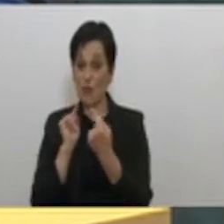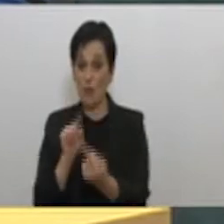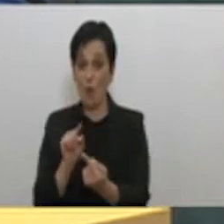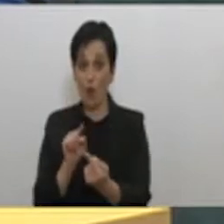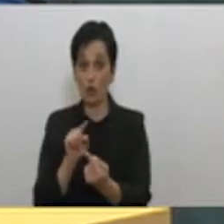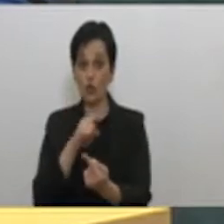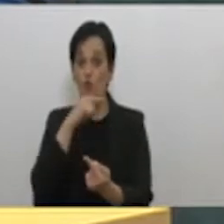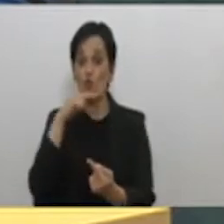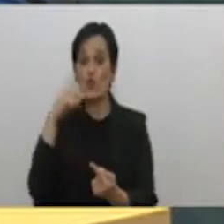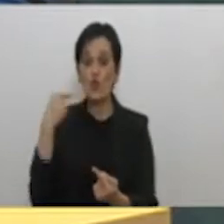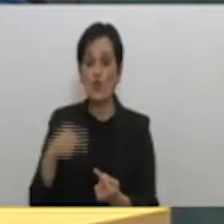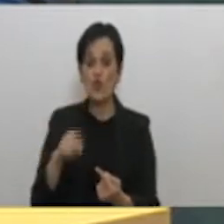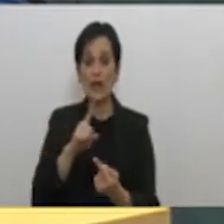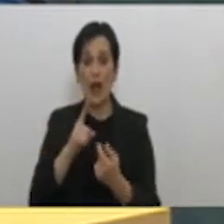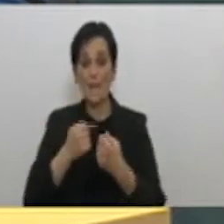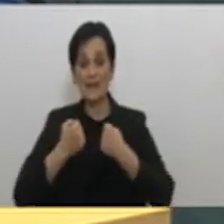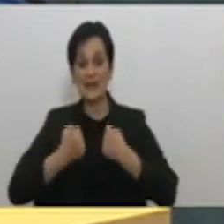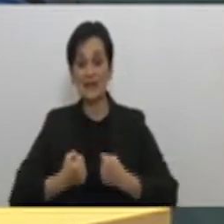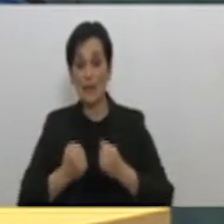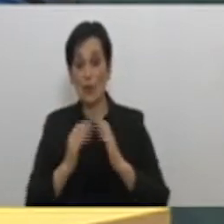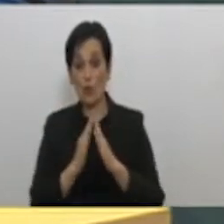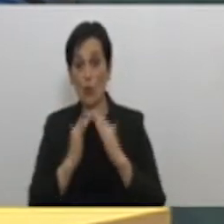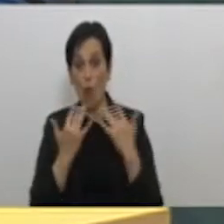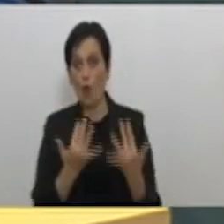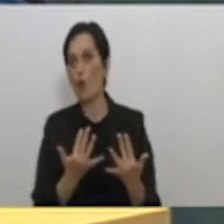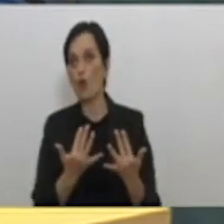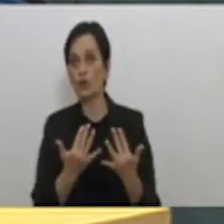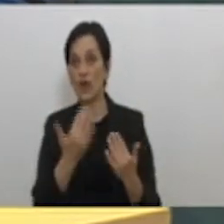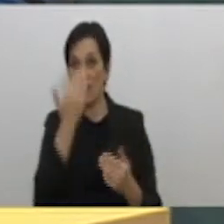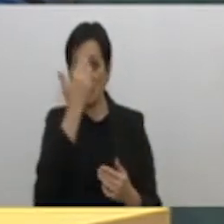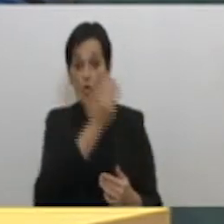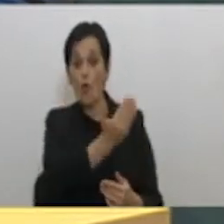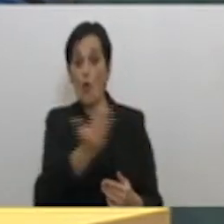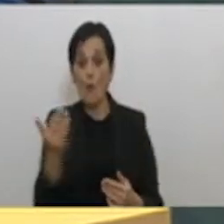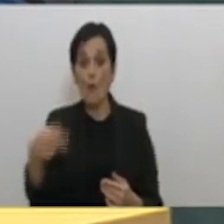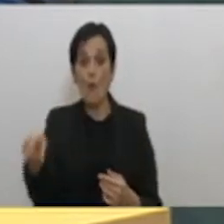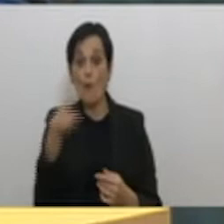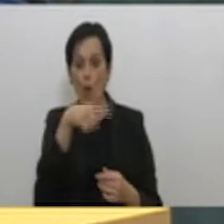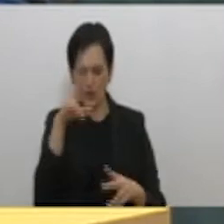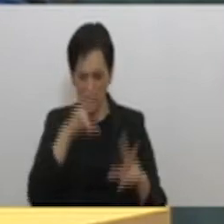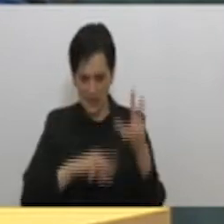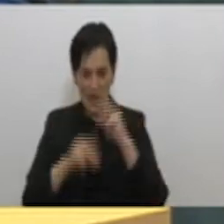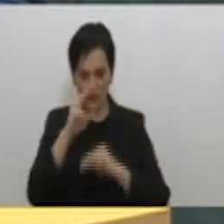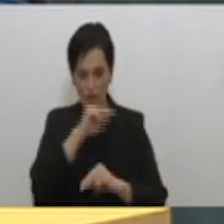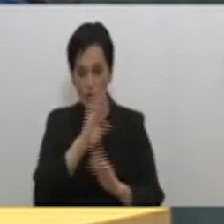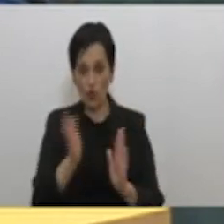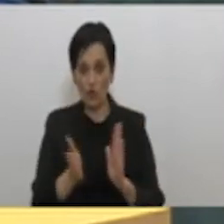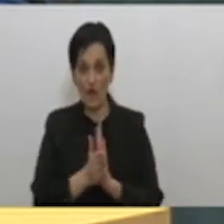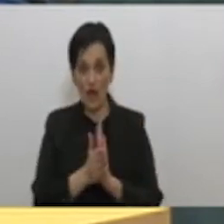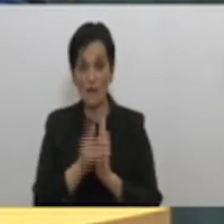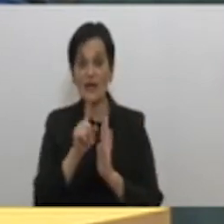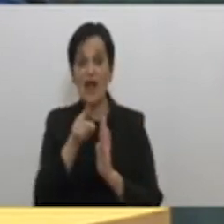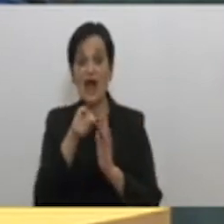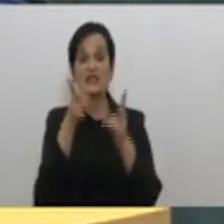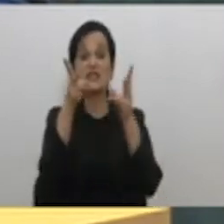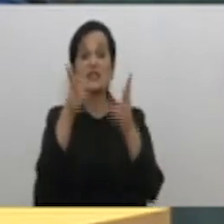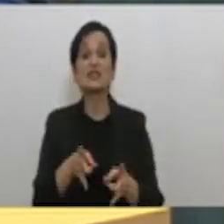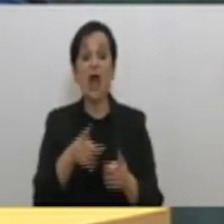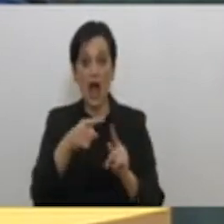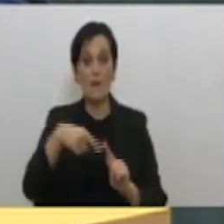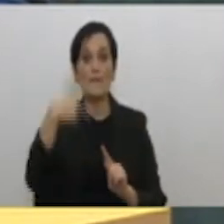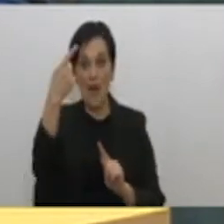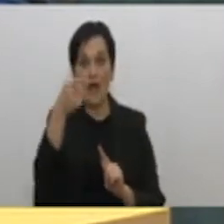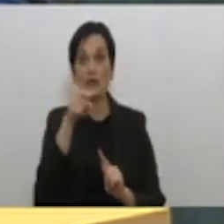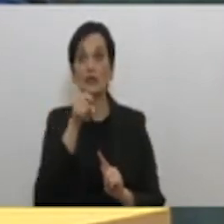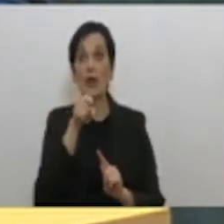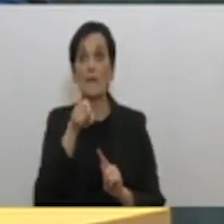ruse tarai mi zdat za boaze moi, tchos rames. Moșa hleba mi gai tu alisinozesc hoi la peri. Rad să dăgem arteba, ti mismere, ai